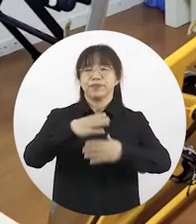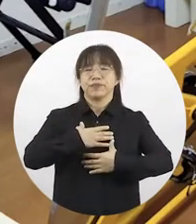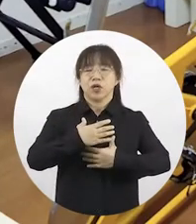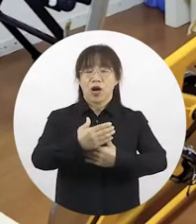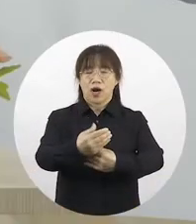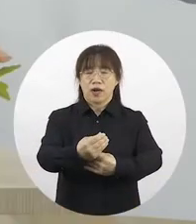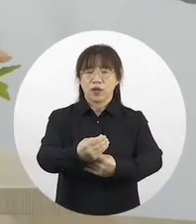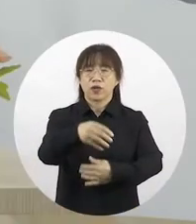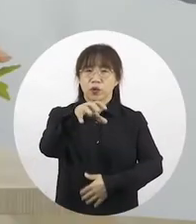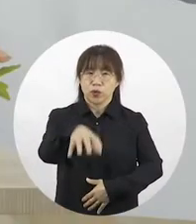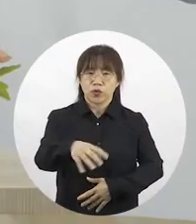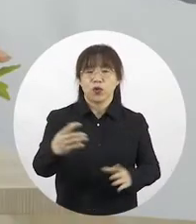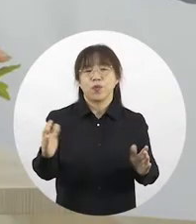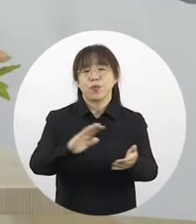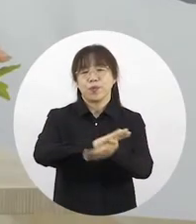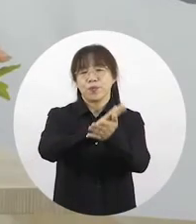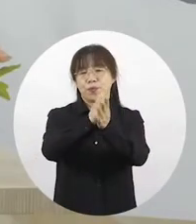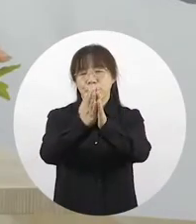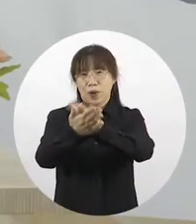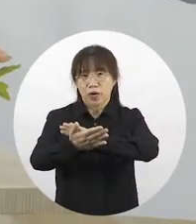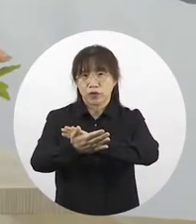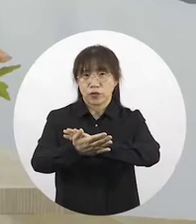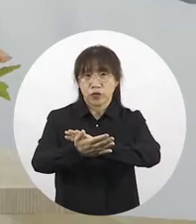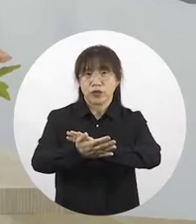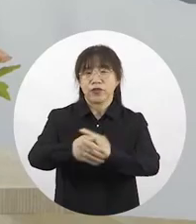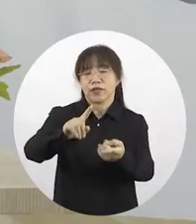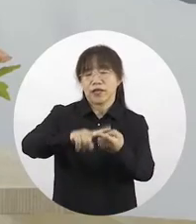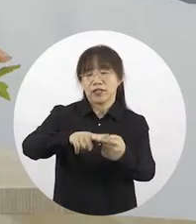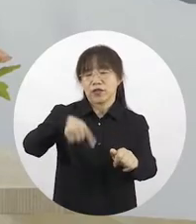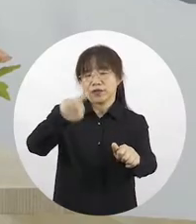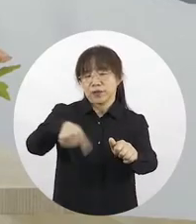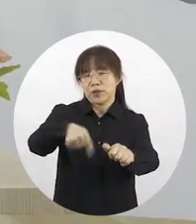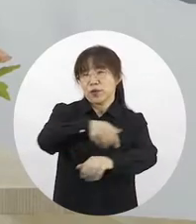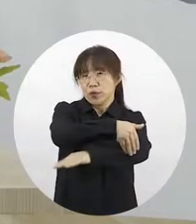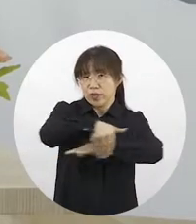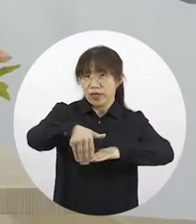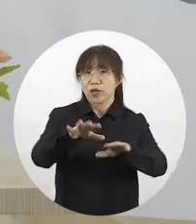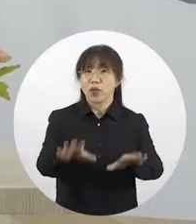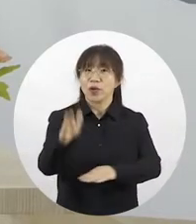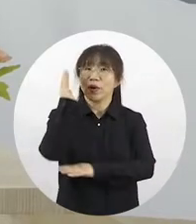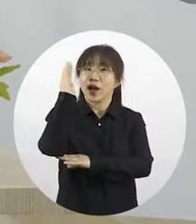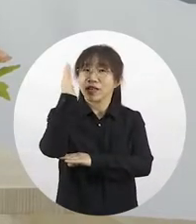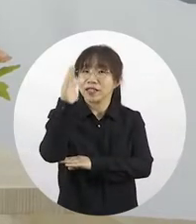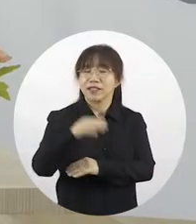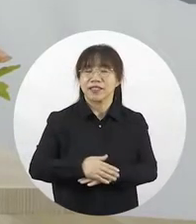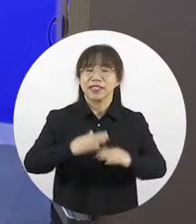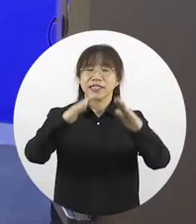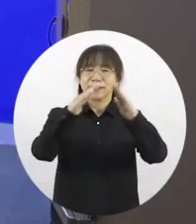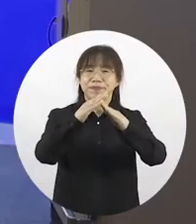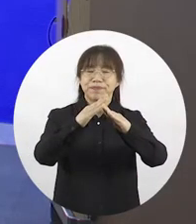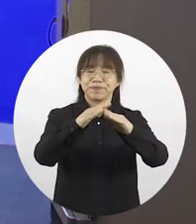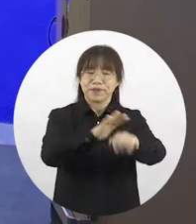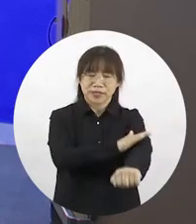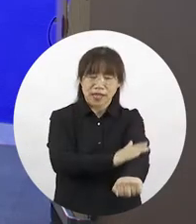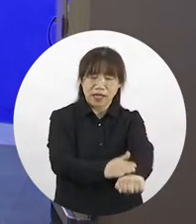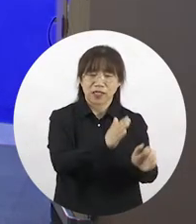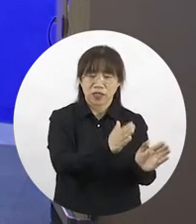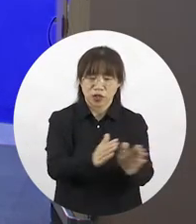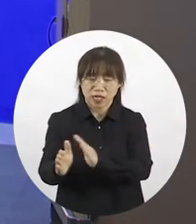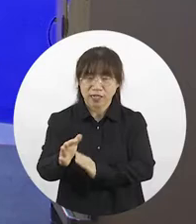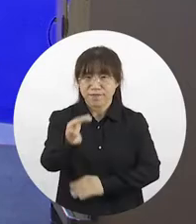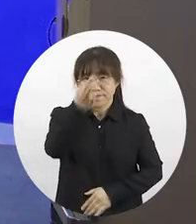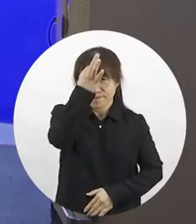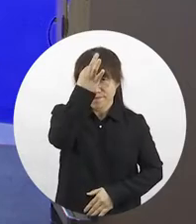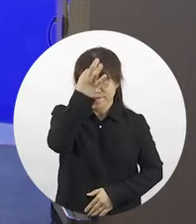집을 편안하고 가치 있는 공간으로 만드는 방법을 설명할 예정입니다. 이번 강의가 집을 효과적으로 정리할 수